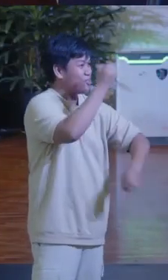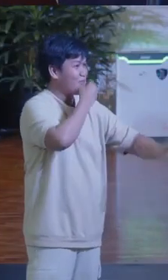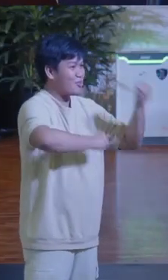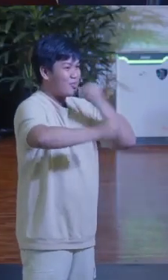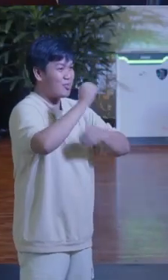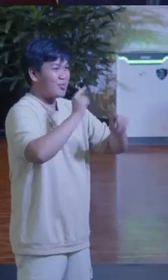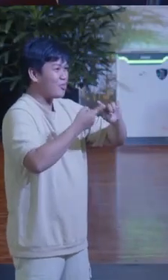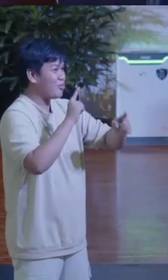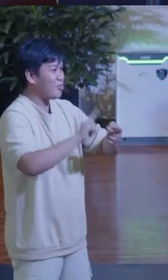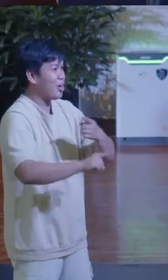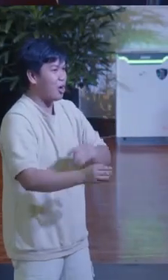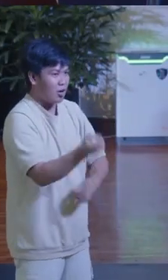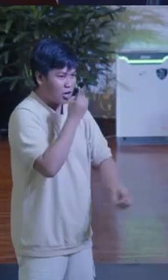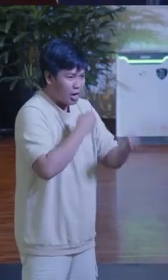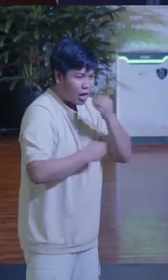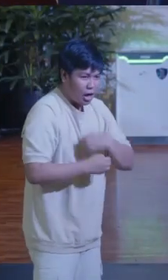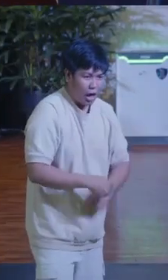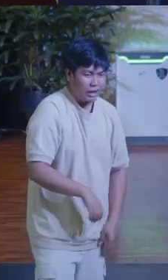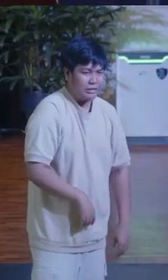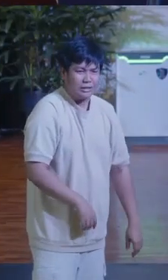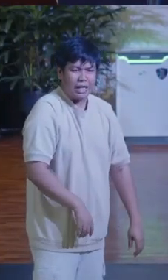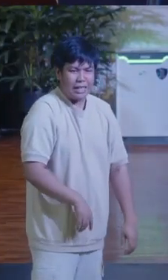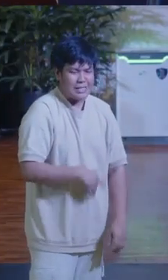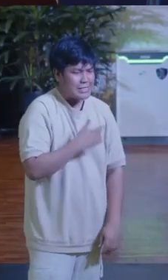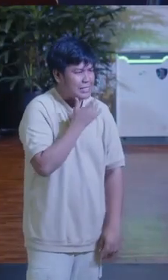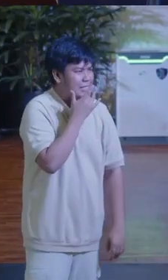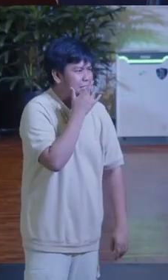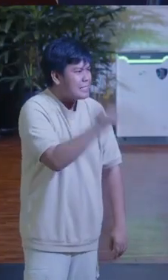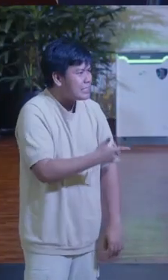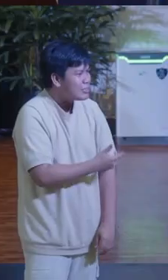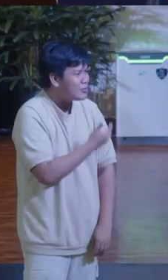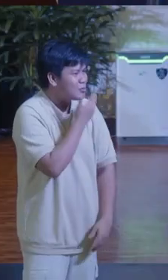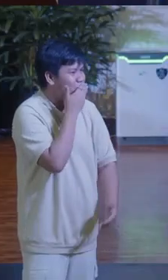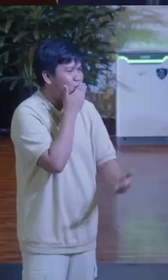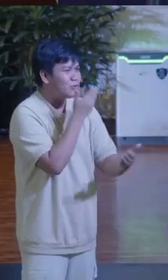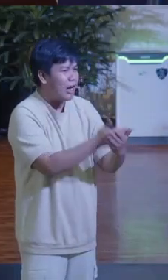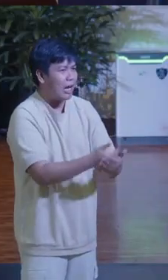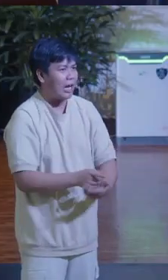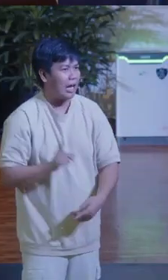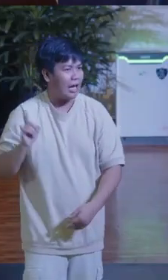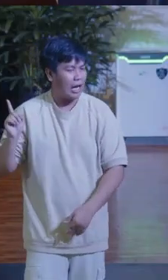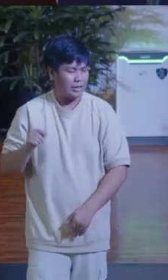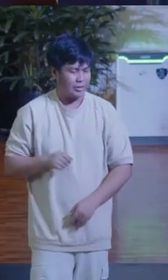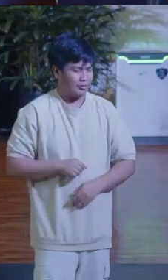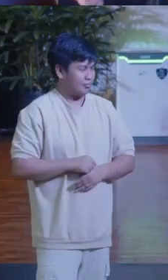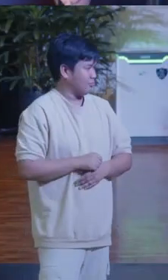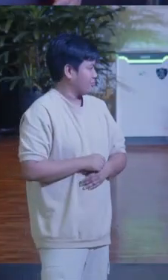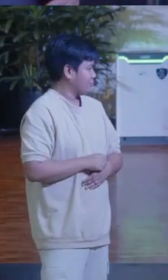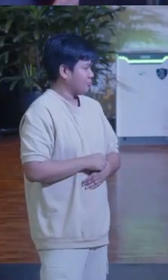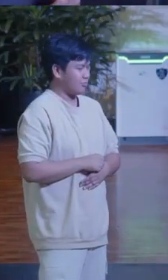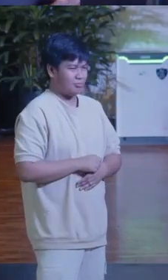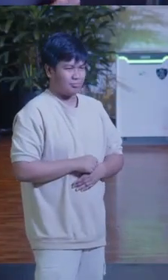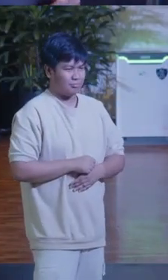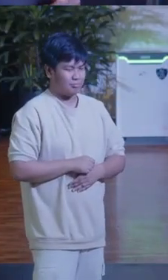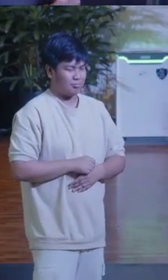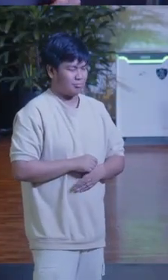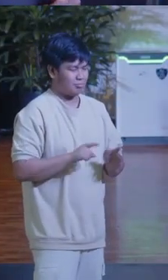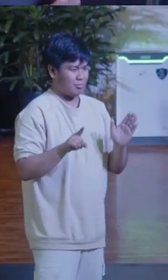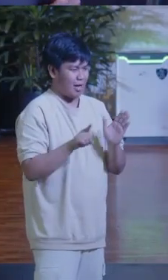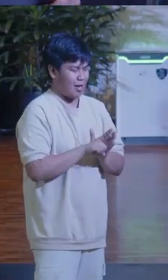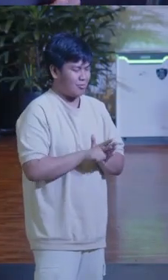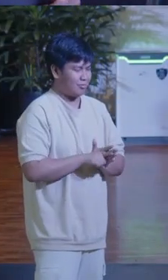silang murkon, lechon. No? Kami ang kinakain namin, cheese sandwich. No?